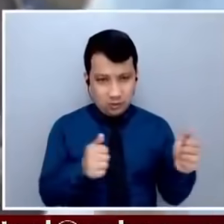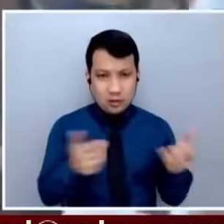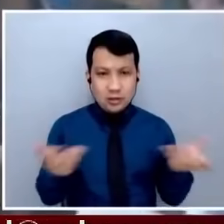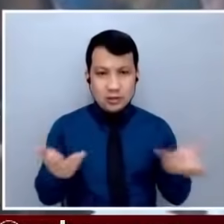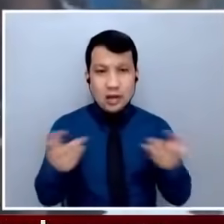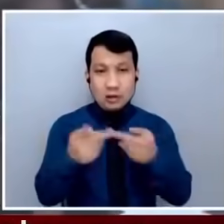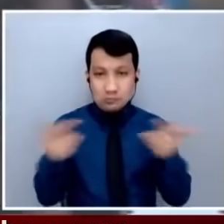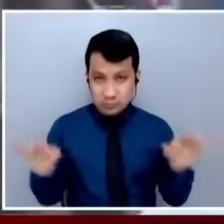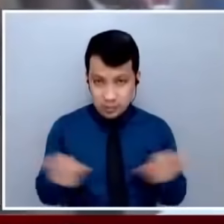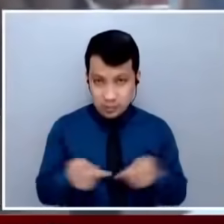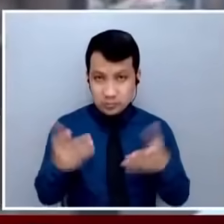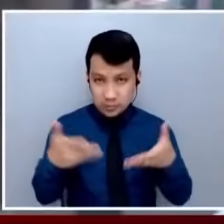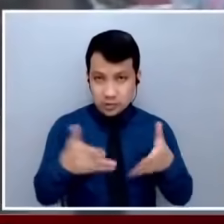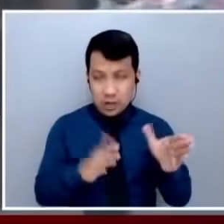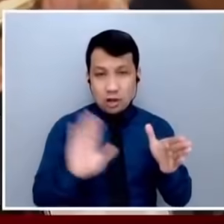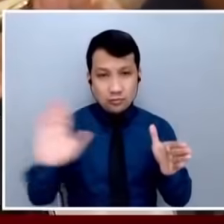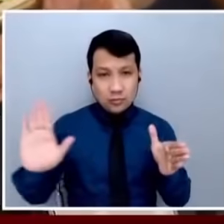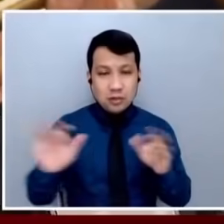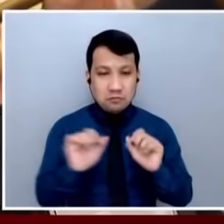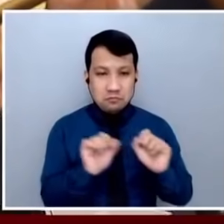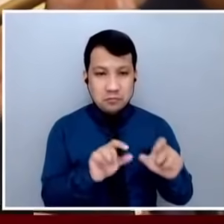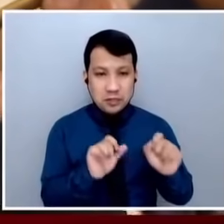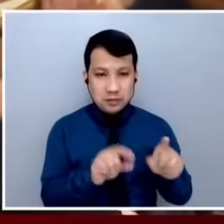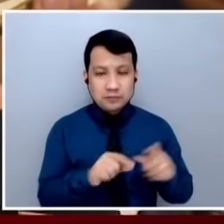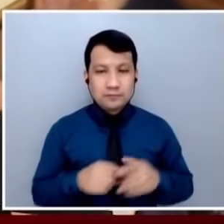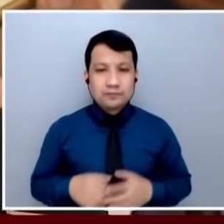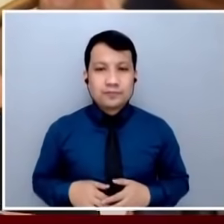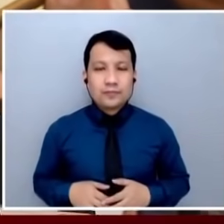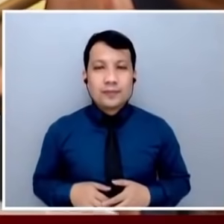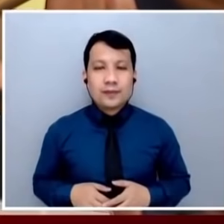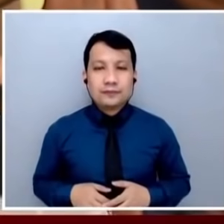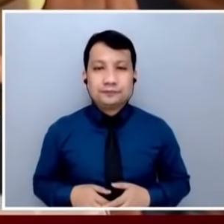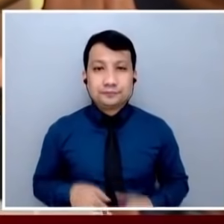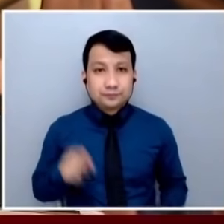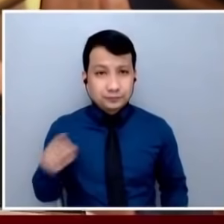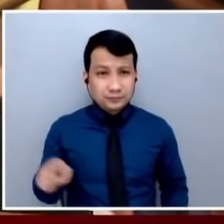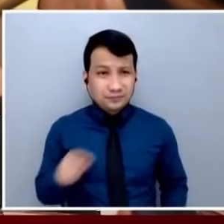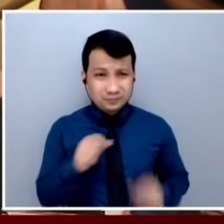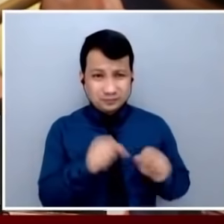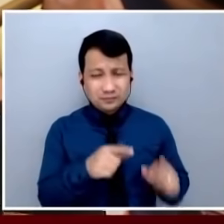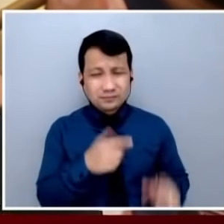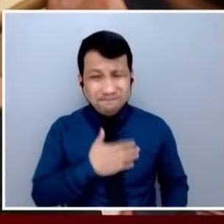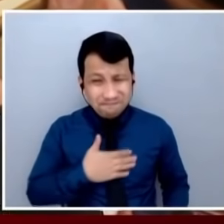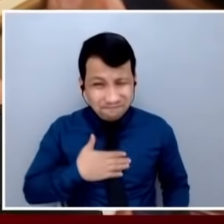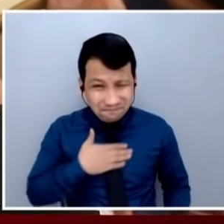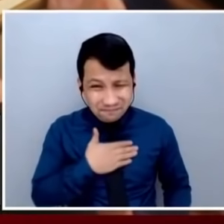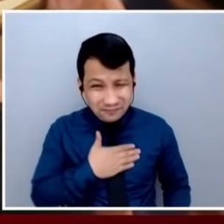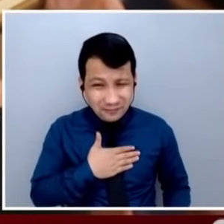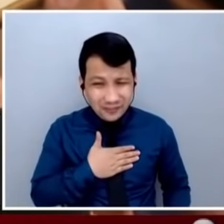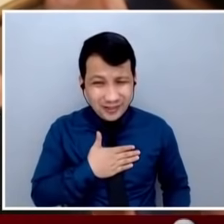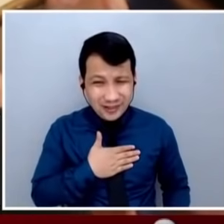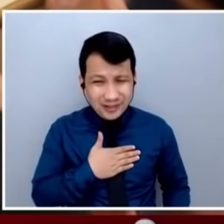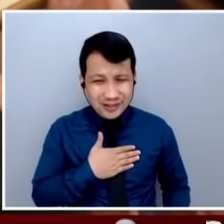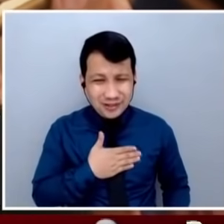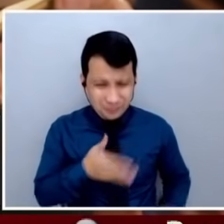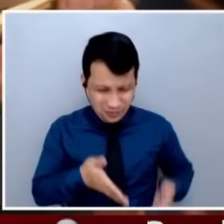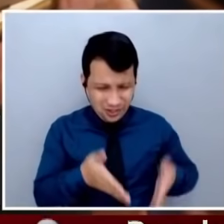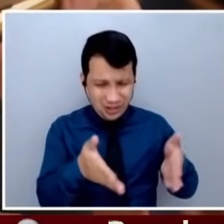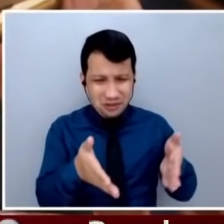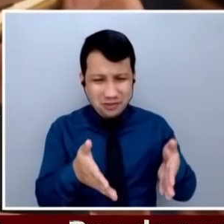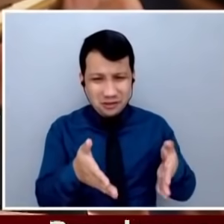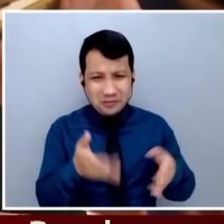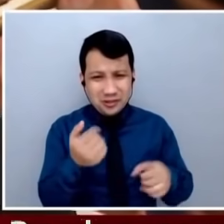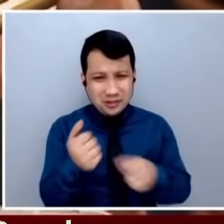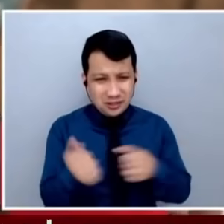na papayagan silang magtinda. Hanggat maaari ang mga vendors, please lang, ayusin natin ang kalye. Magtinda tayo sa